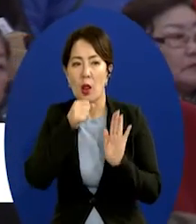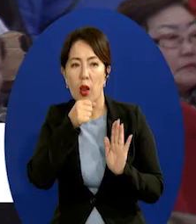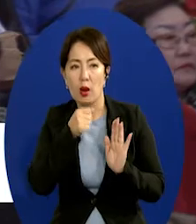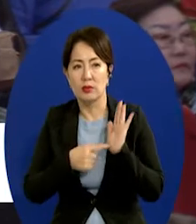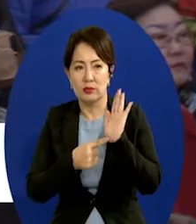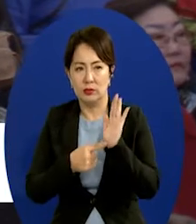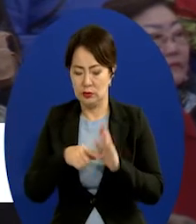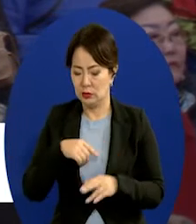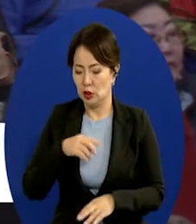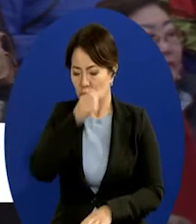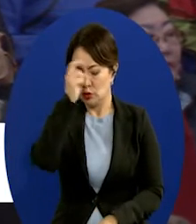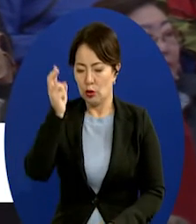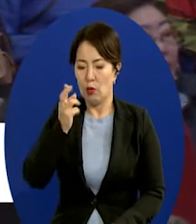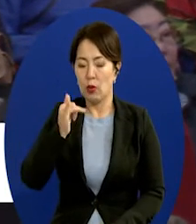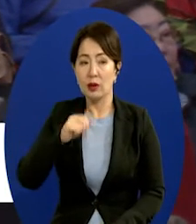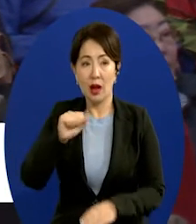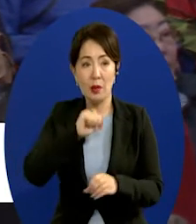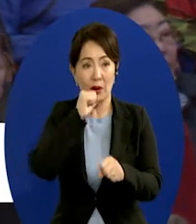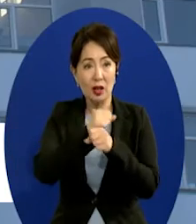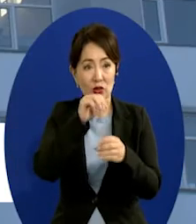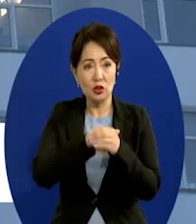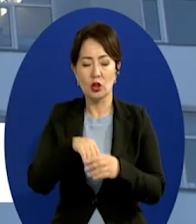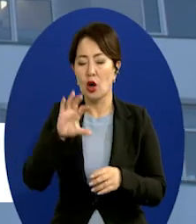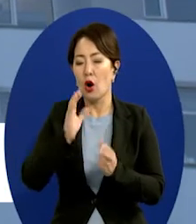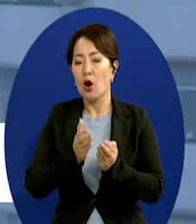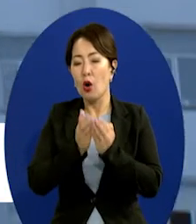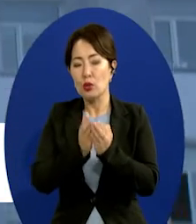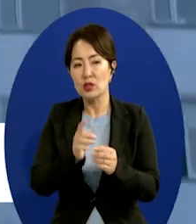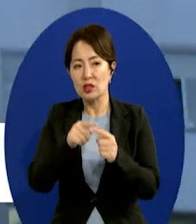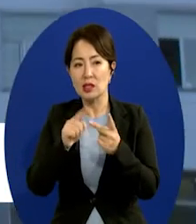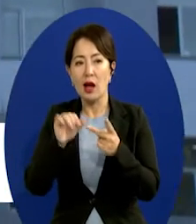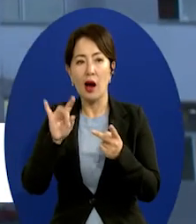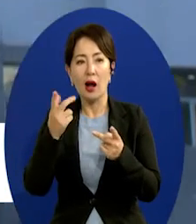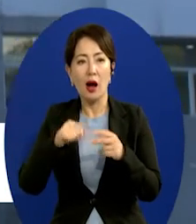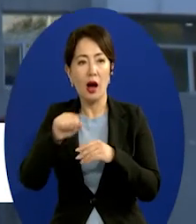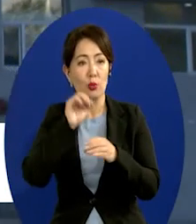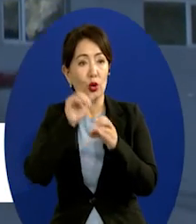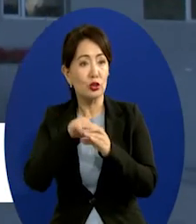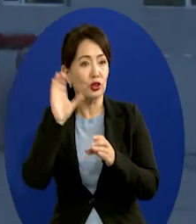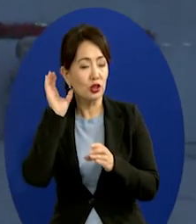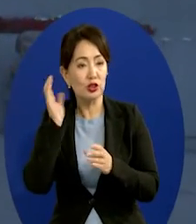аймагт ажилласныхаа дараа Хөвсгөл Арангай аймагуудад очиж иргэдтэй мөн уулзалт хийж санал бодлыг нь сонссон юм.